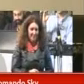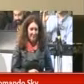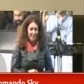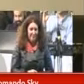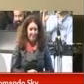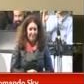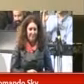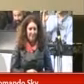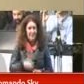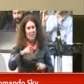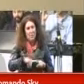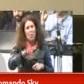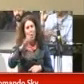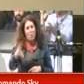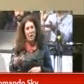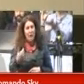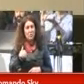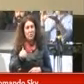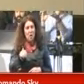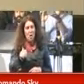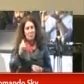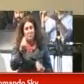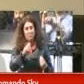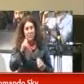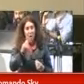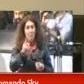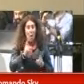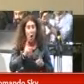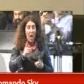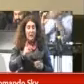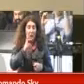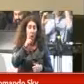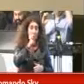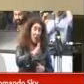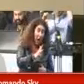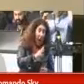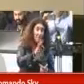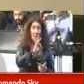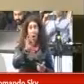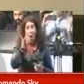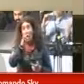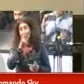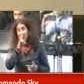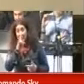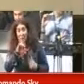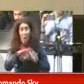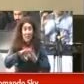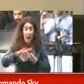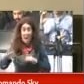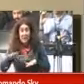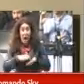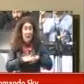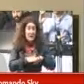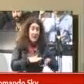Allora, io non penso che un politico necessariamente sia bravo o cattivo, se sta a destra, a sinistra, se